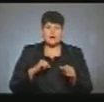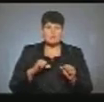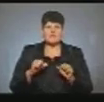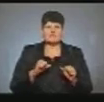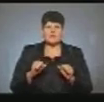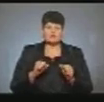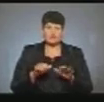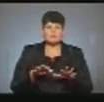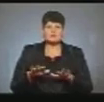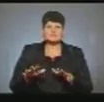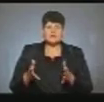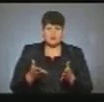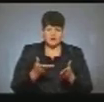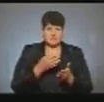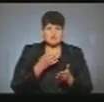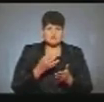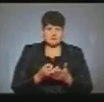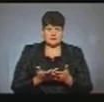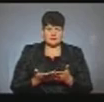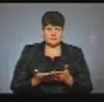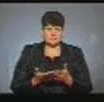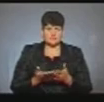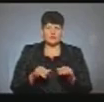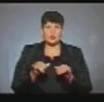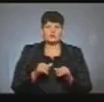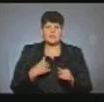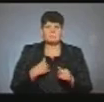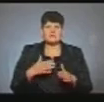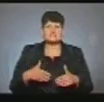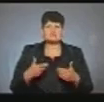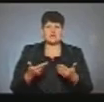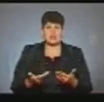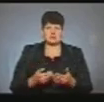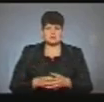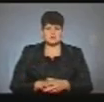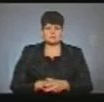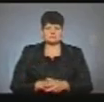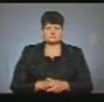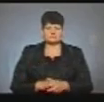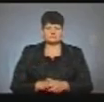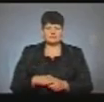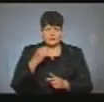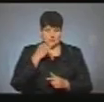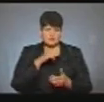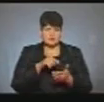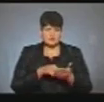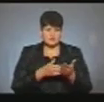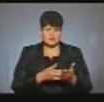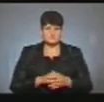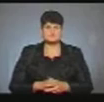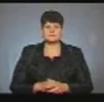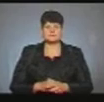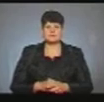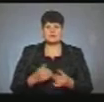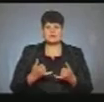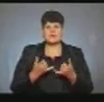самоврядування місцевого, як ви сказали? Скажіть, будь ласка, куди мені звертатися? Дякуємо за запитання. Так,